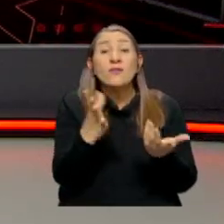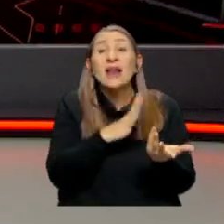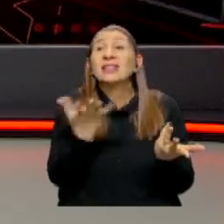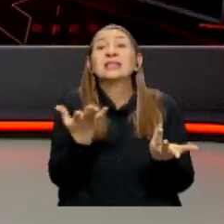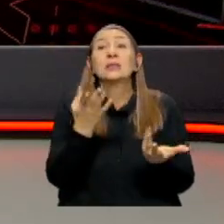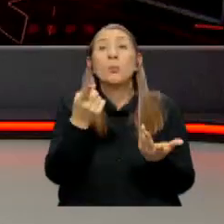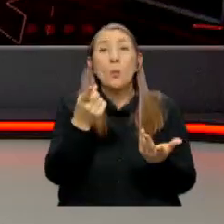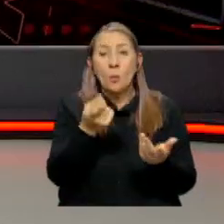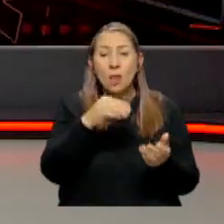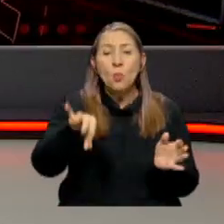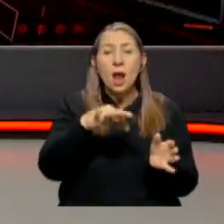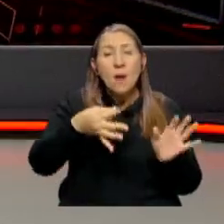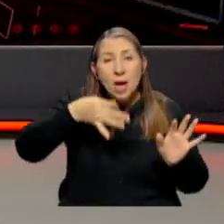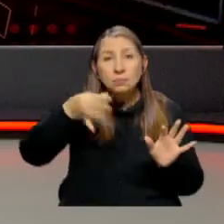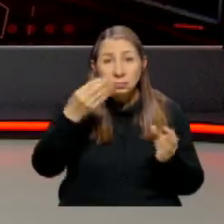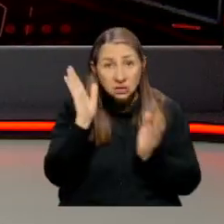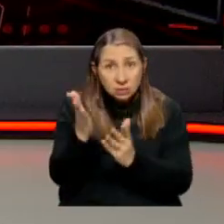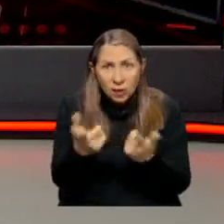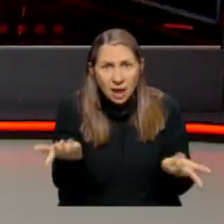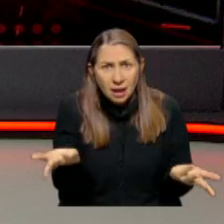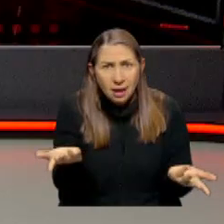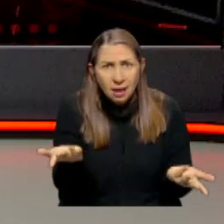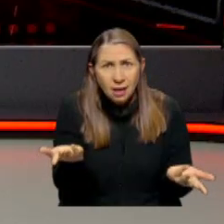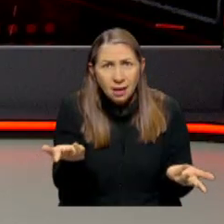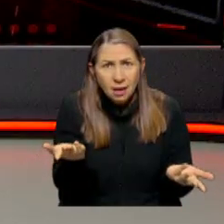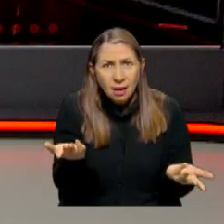var nedir kardeşim muhallebiciye mi gittiler ne bu ya